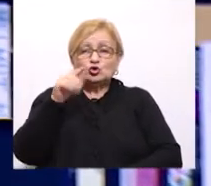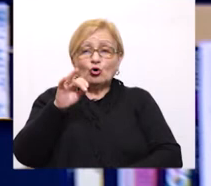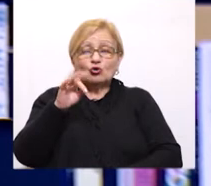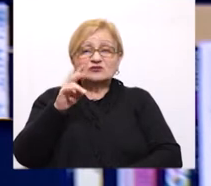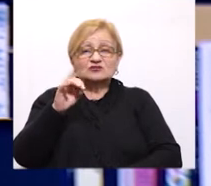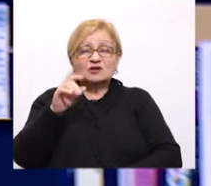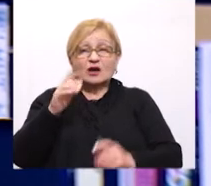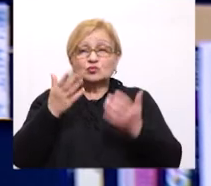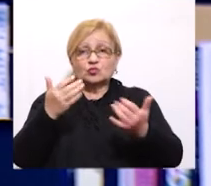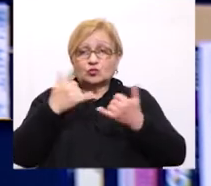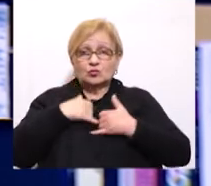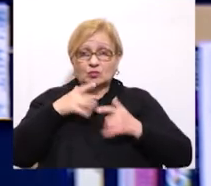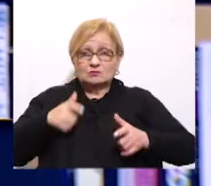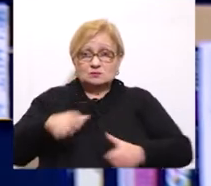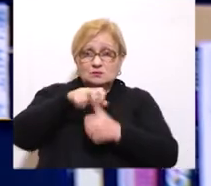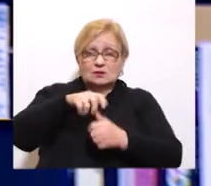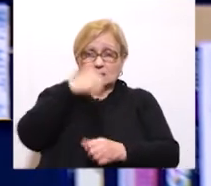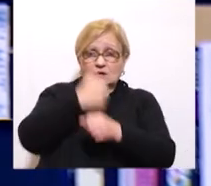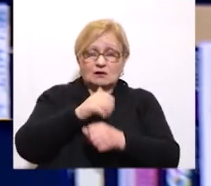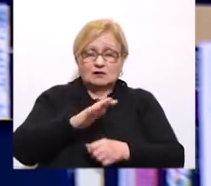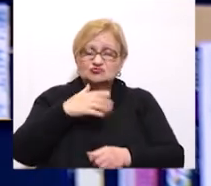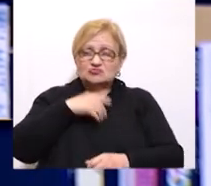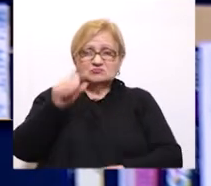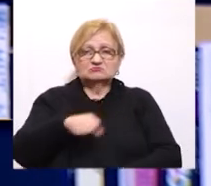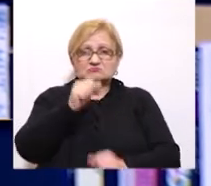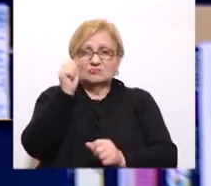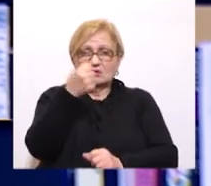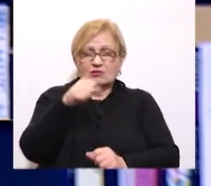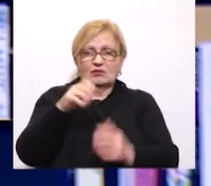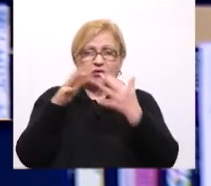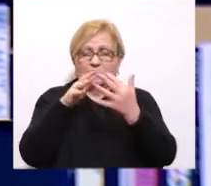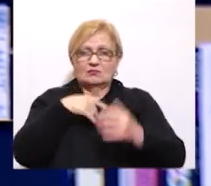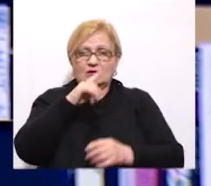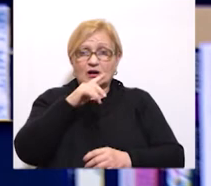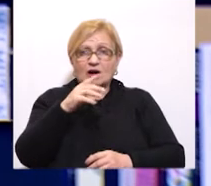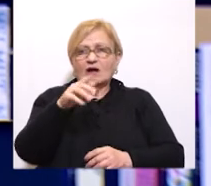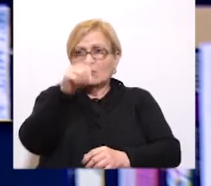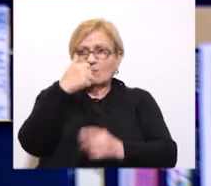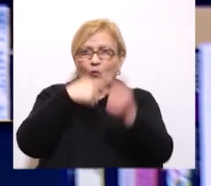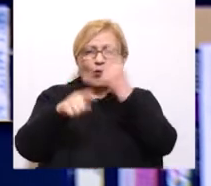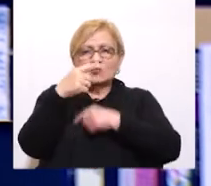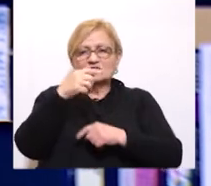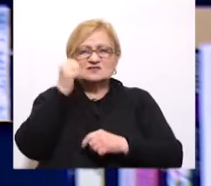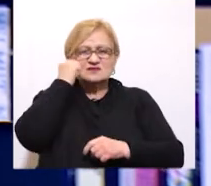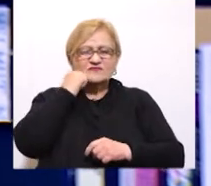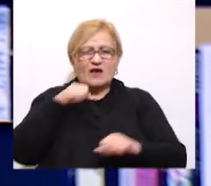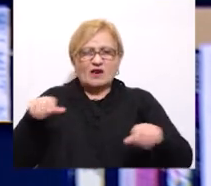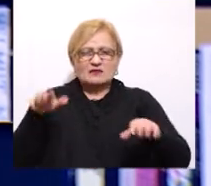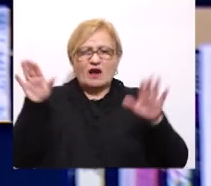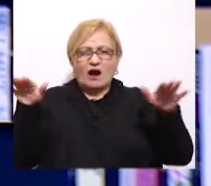არ გვესარდლა, ხმალს არ მოვკიდებთ ხელსაო. წაგვიძღვეს ძველი არწივი, ჩვენც